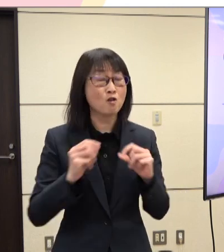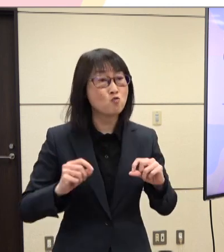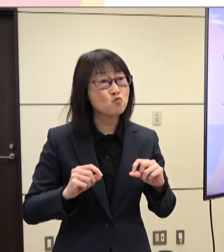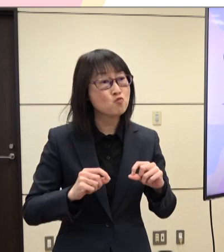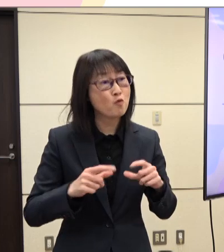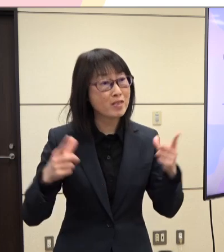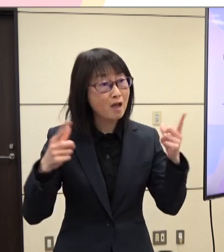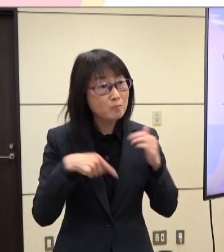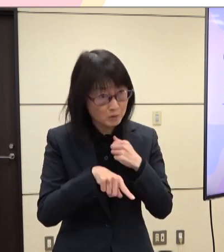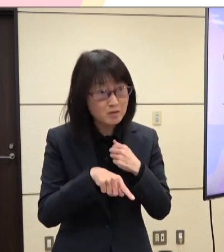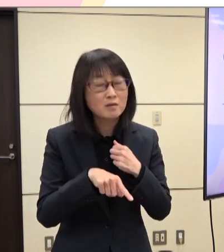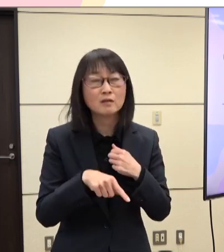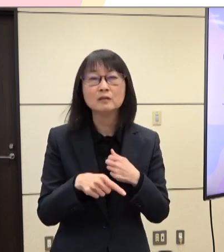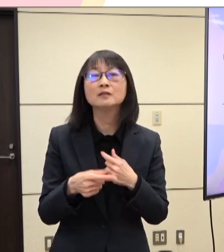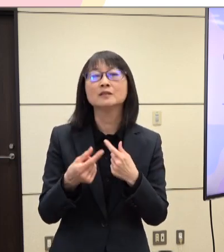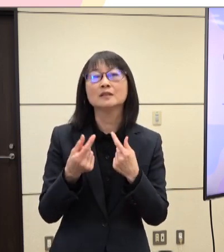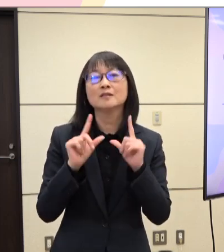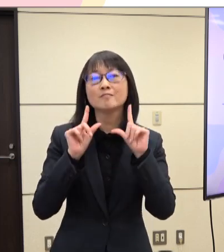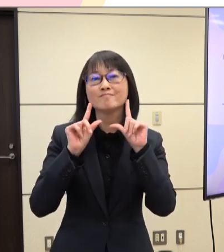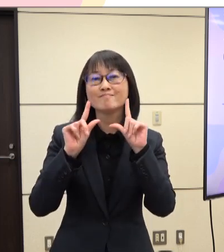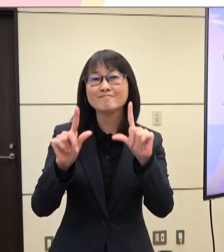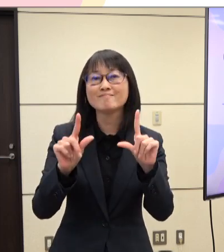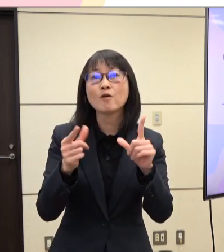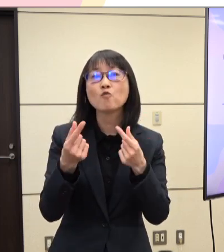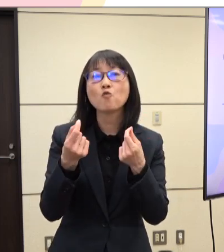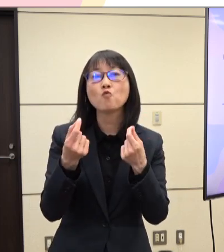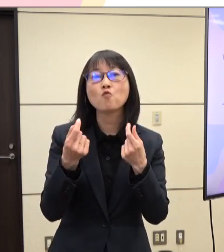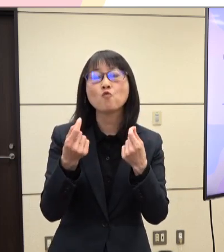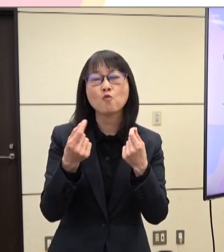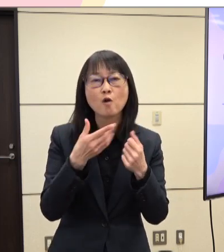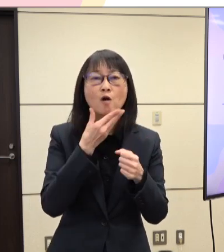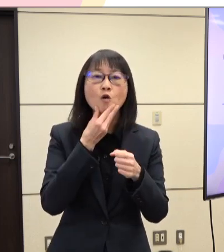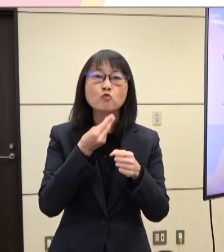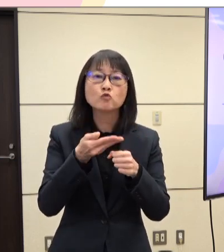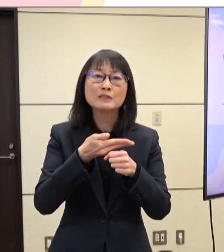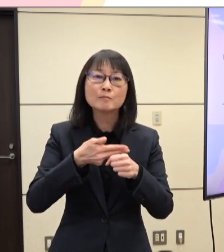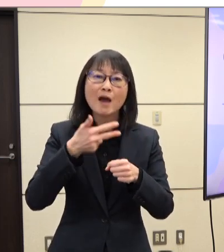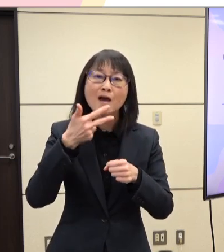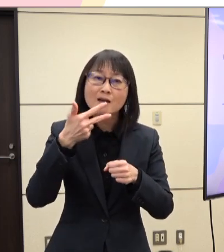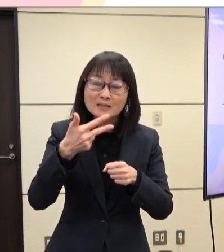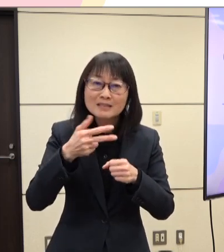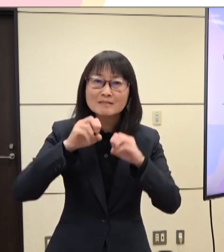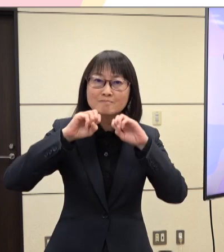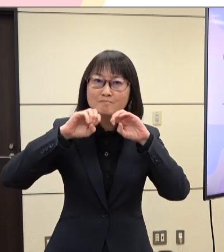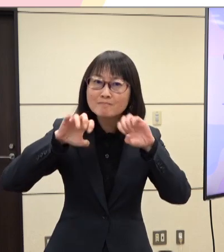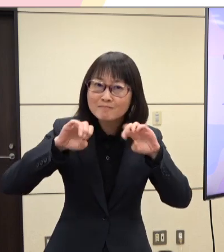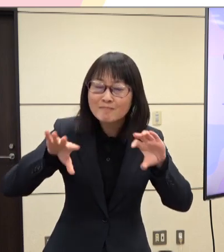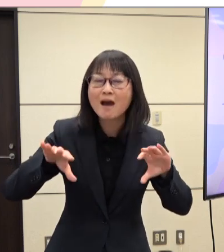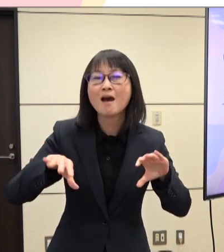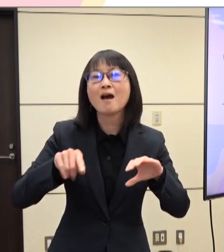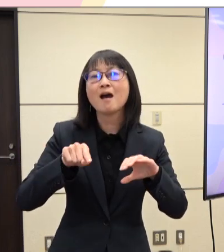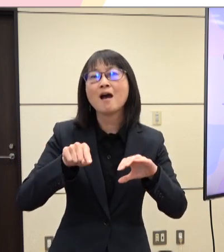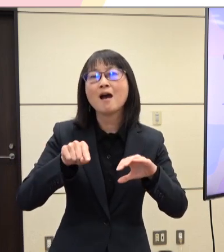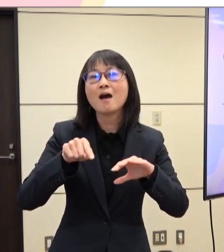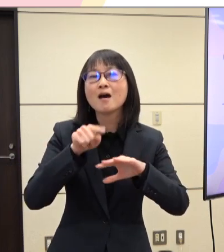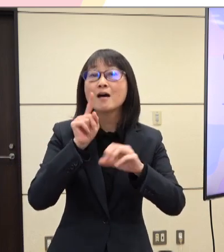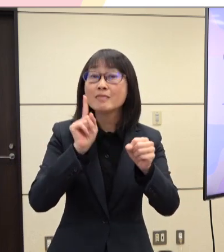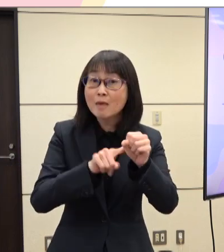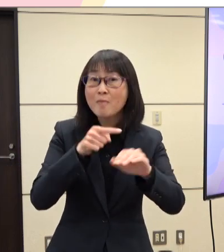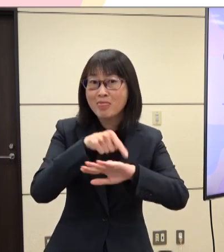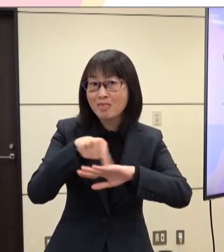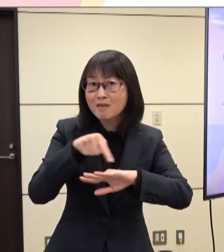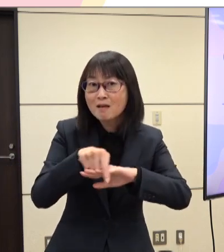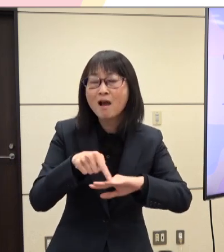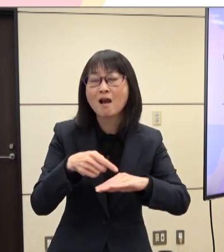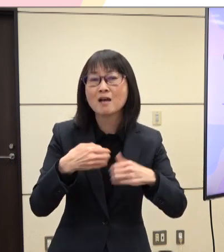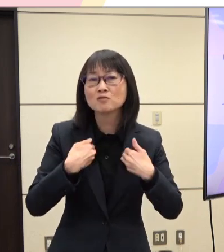れをやらないと福島の良さもアピールできないし、来られる方も自分の不安の解消にならないと思うんですね。だからやっぱり自分で納